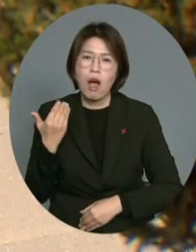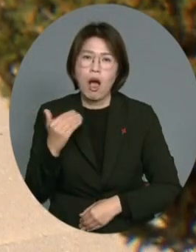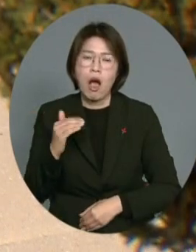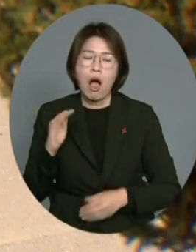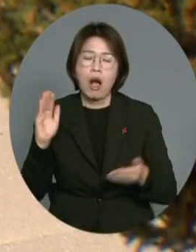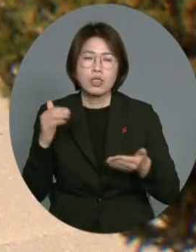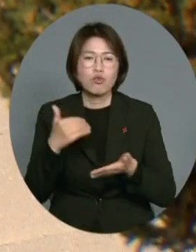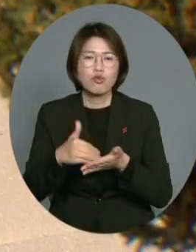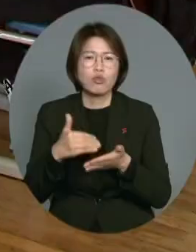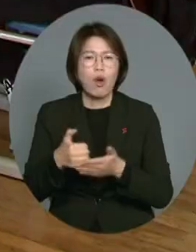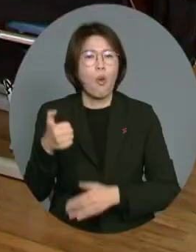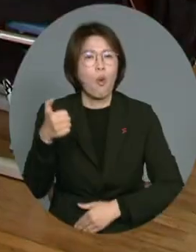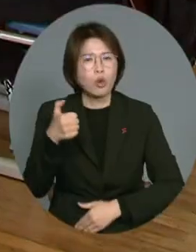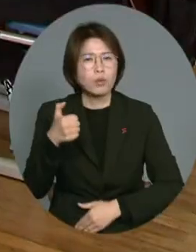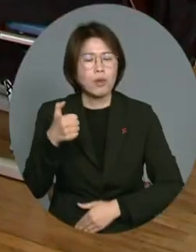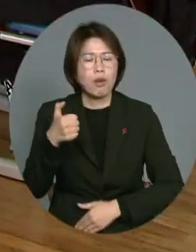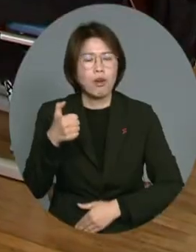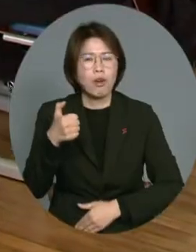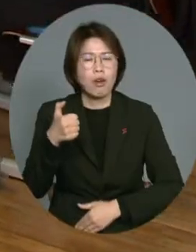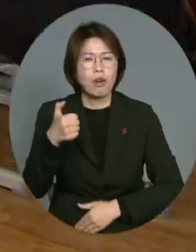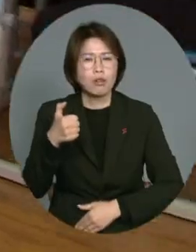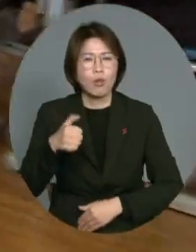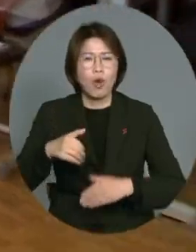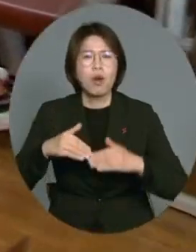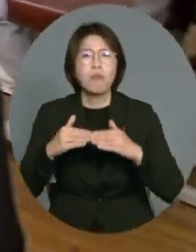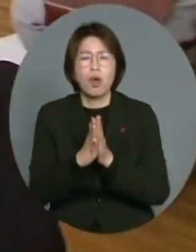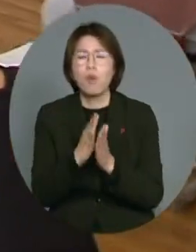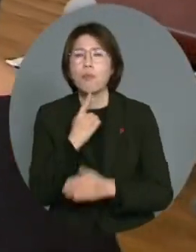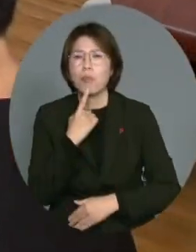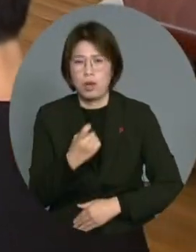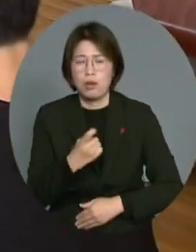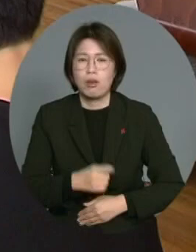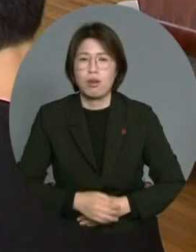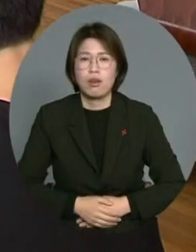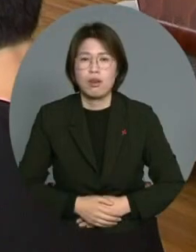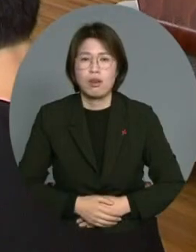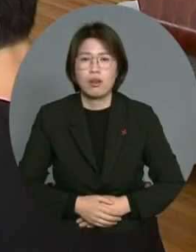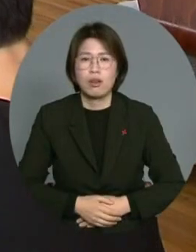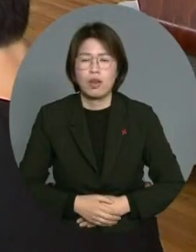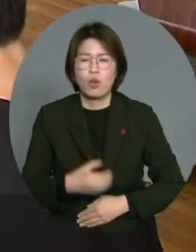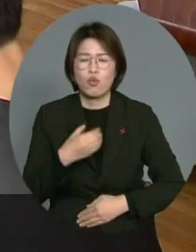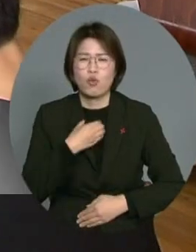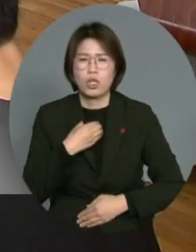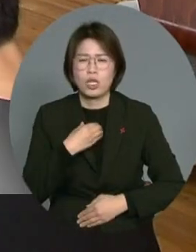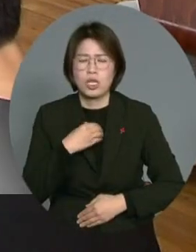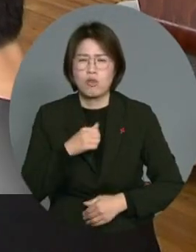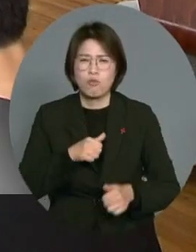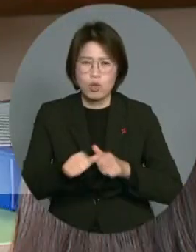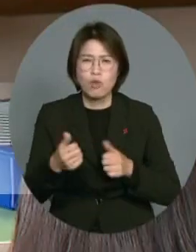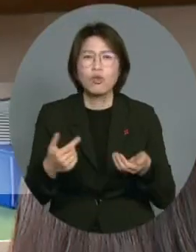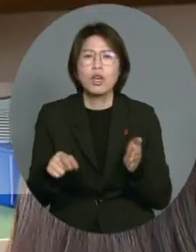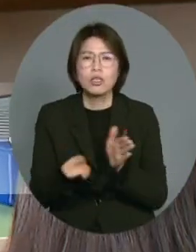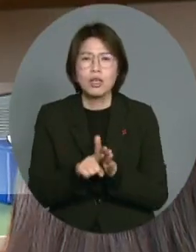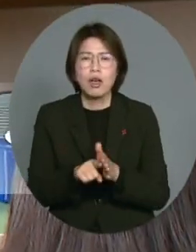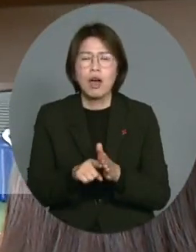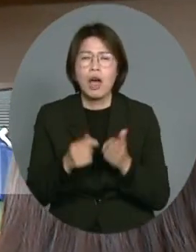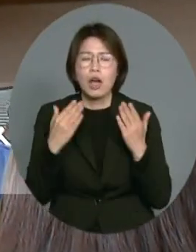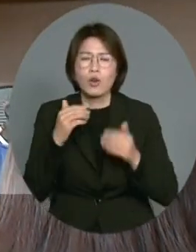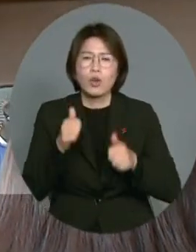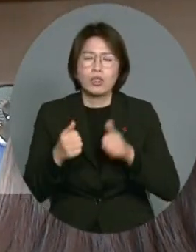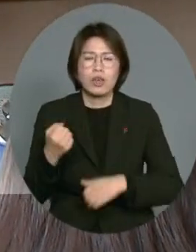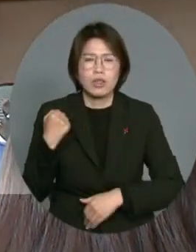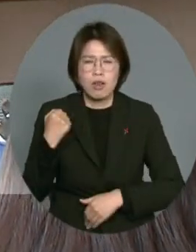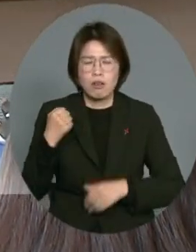수가 50명대로 줄면서 폐교 위기에 몰렸습니다. 위기 극복을 위해 학교 경쟁력 강화에